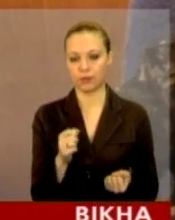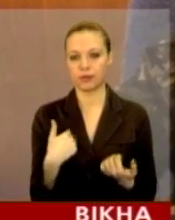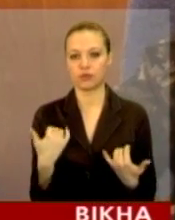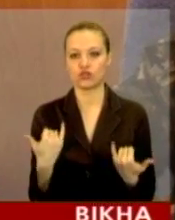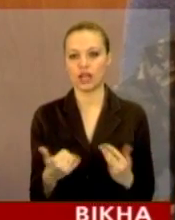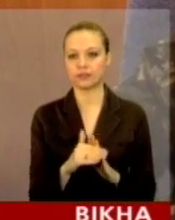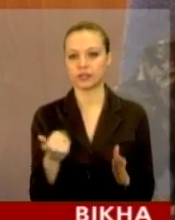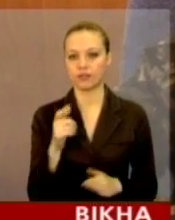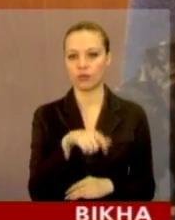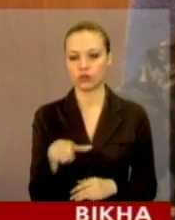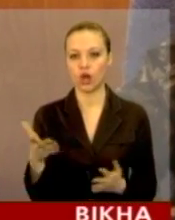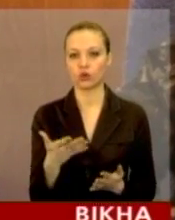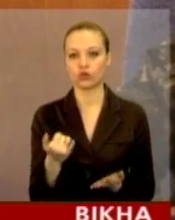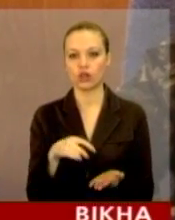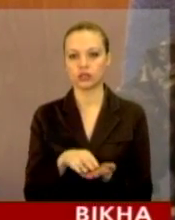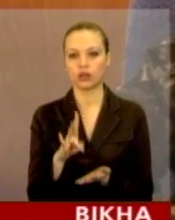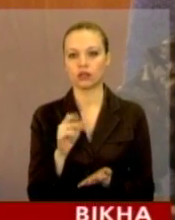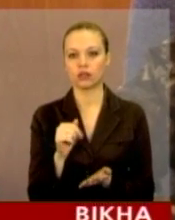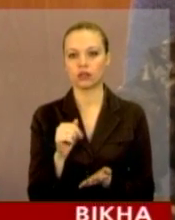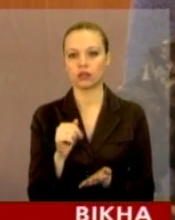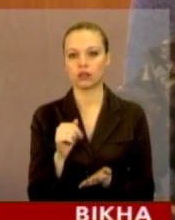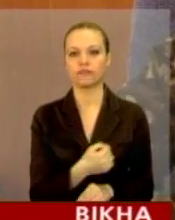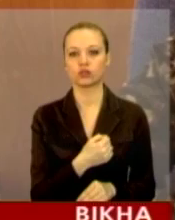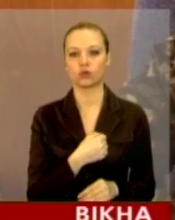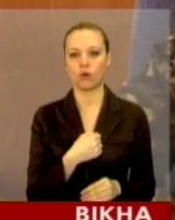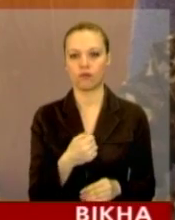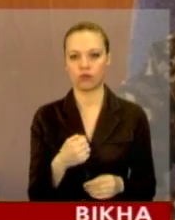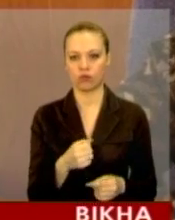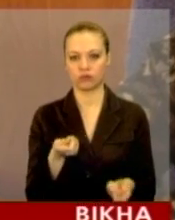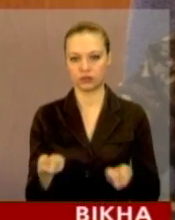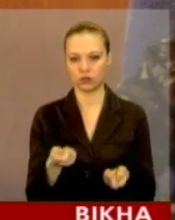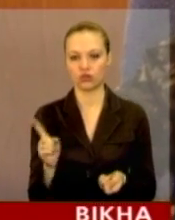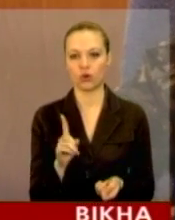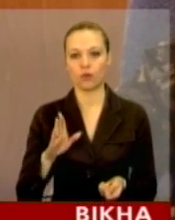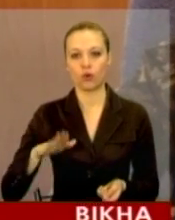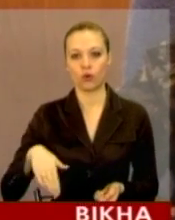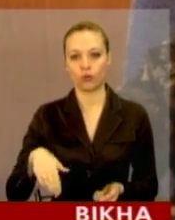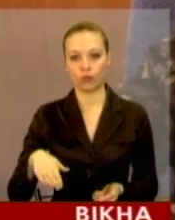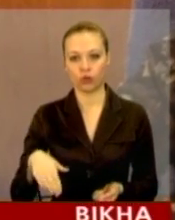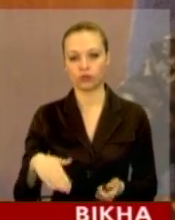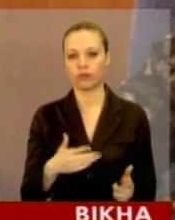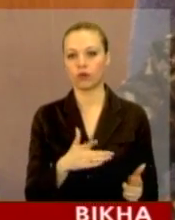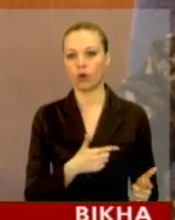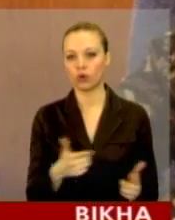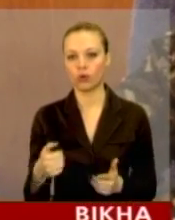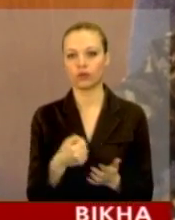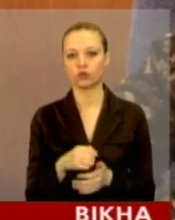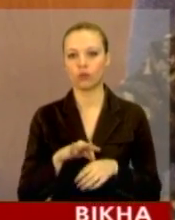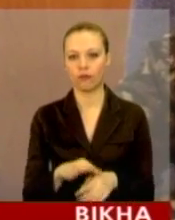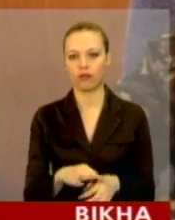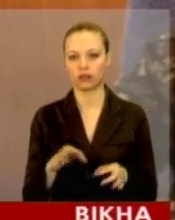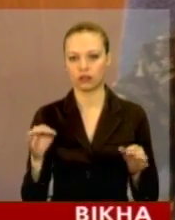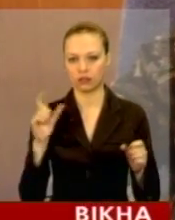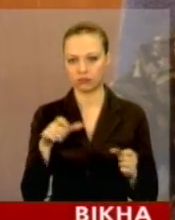зараз визиваємо людей, ті, які йдуть на укомплектування військового, для того, щоб потім в готовності до проведення